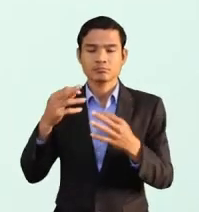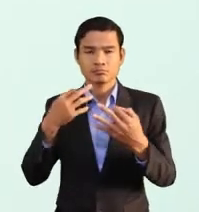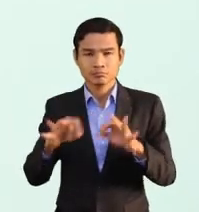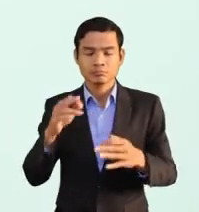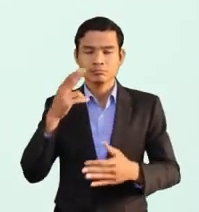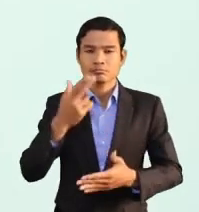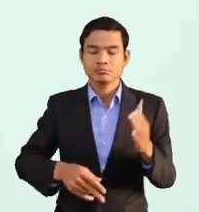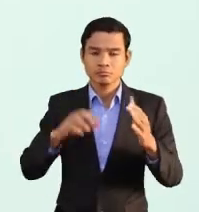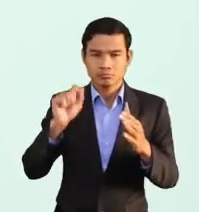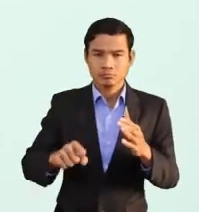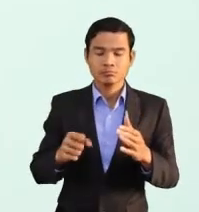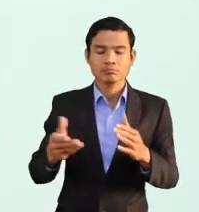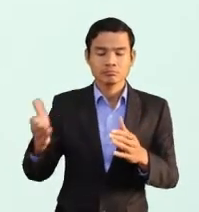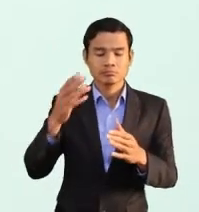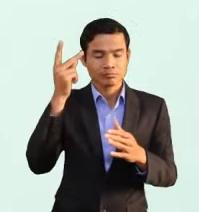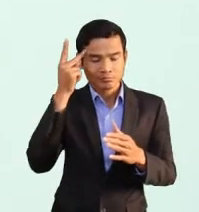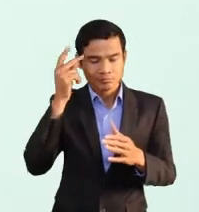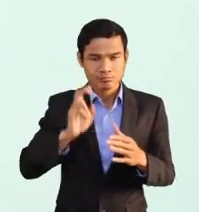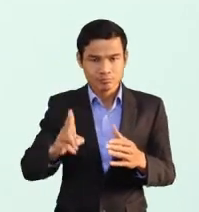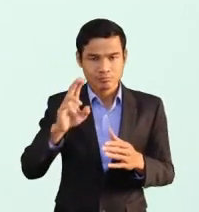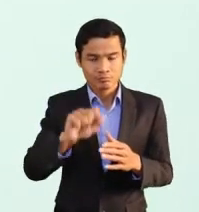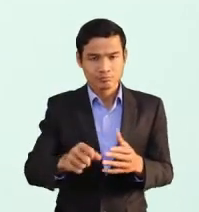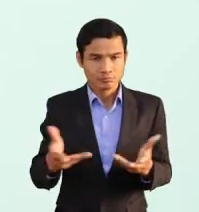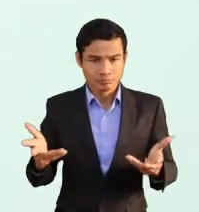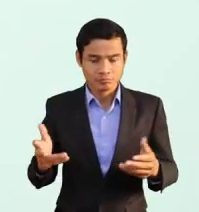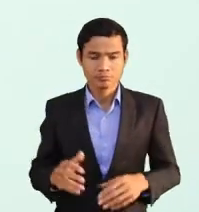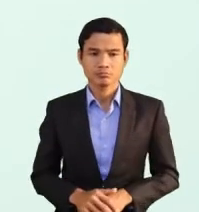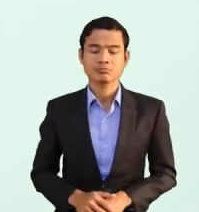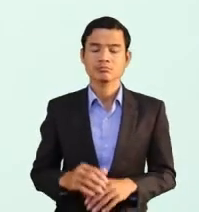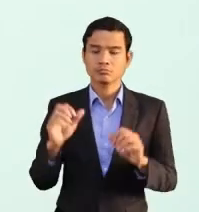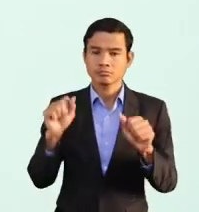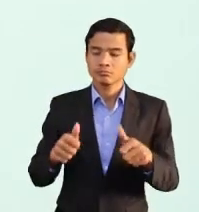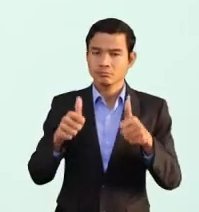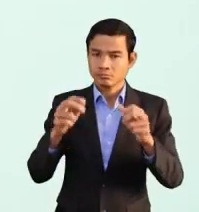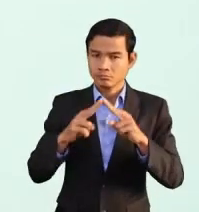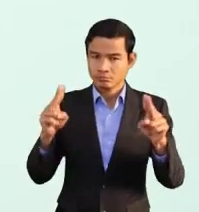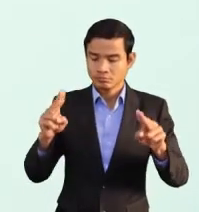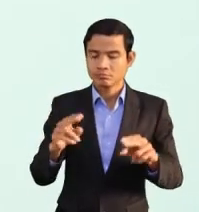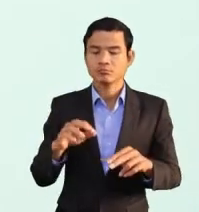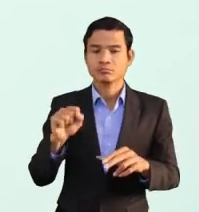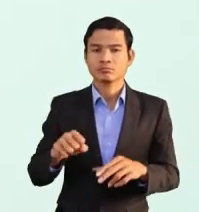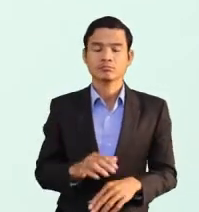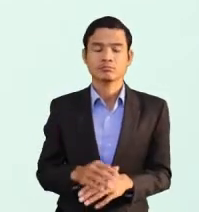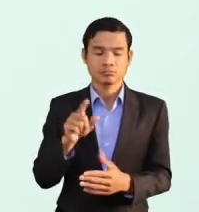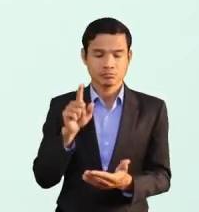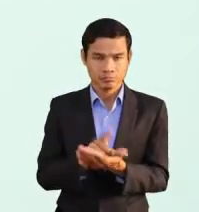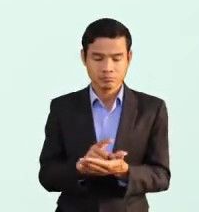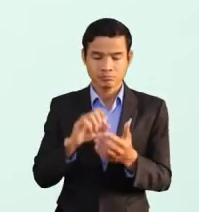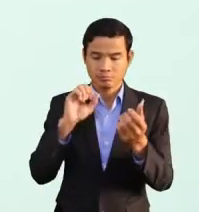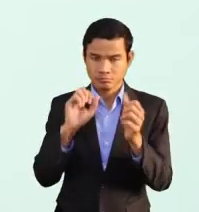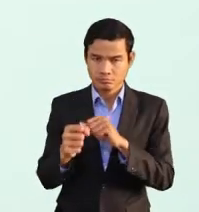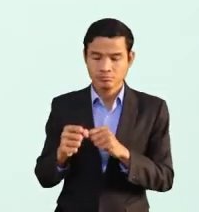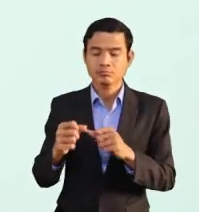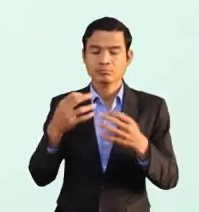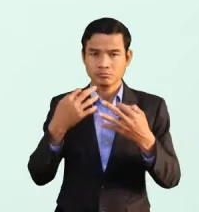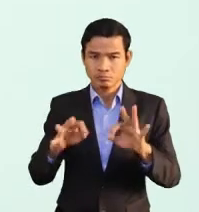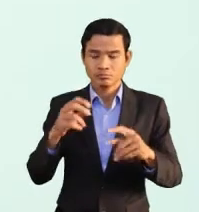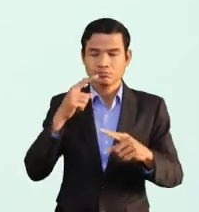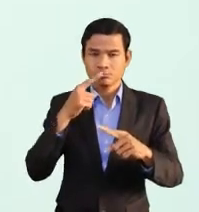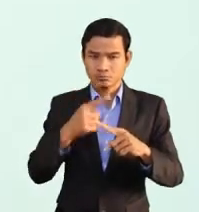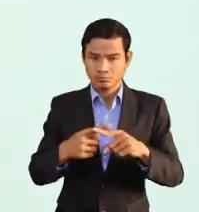ở vậy ban đọc bây ở ban cực rồi ha hả cha là ổn na cứ dương ai đầu tới chia vị thi